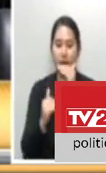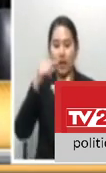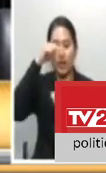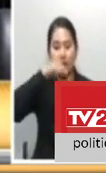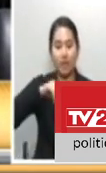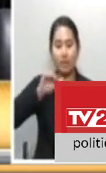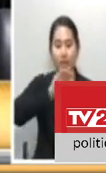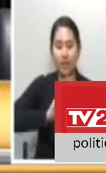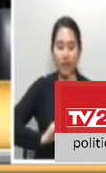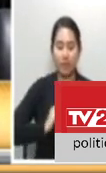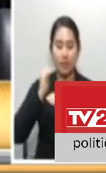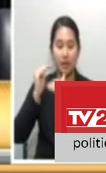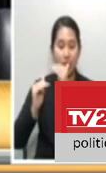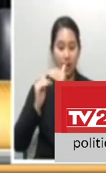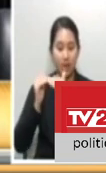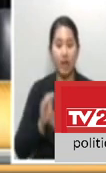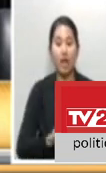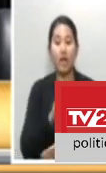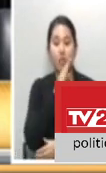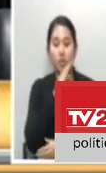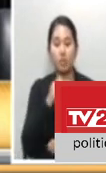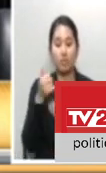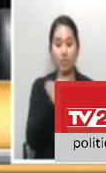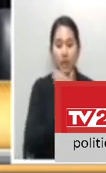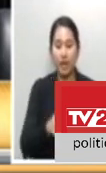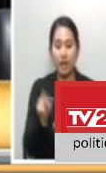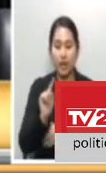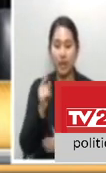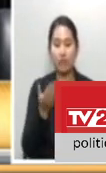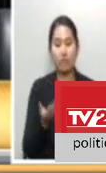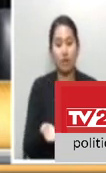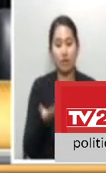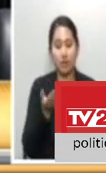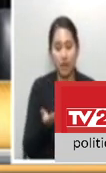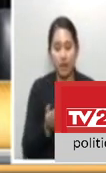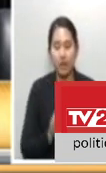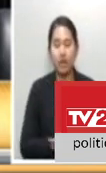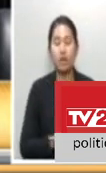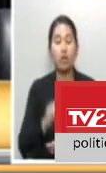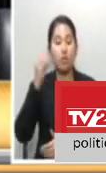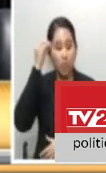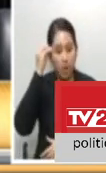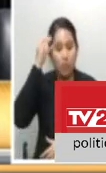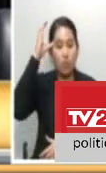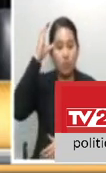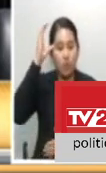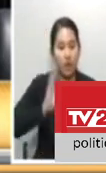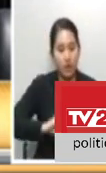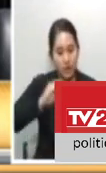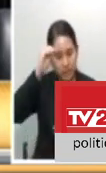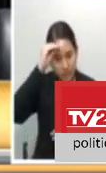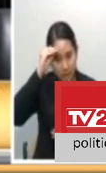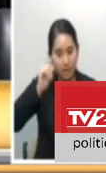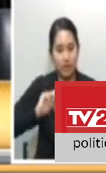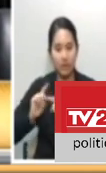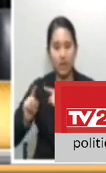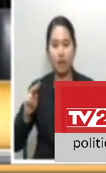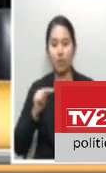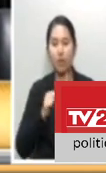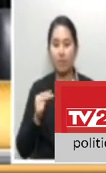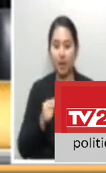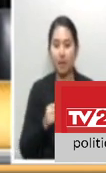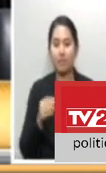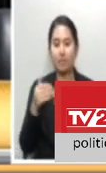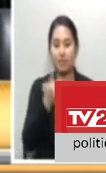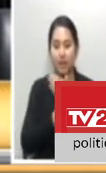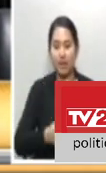าวหน้าถ้าเผื่อประเทศใดมีประชาชนที่มีความรู้มีการศึกษาประเทศนั้นก็จะมีการพัฒนา